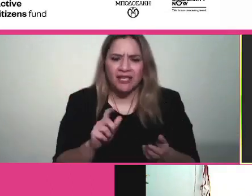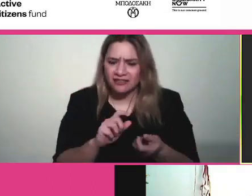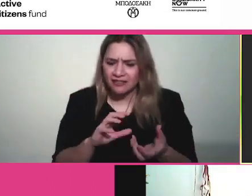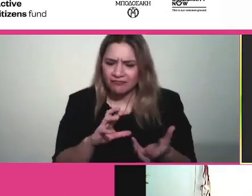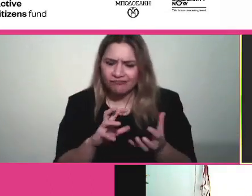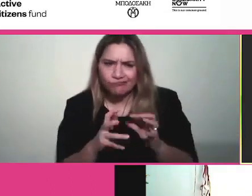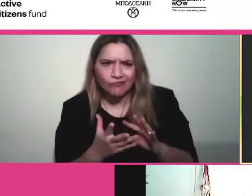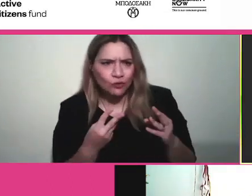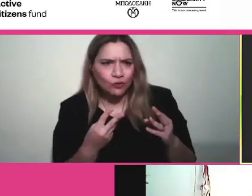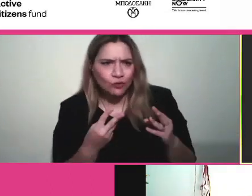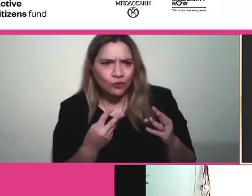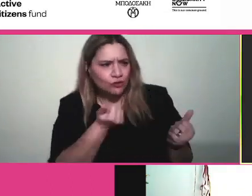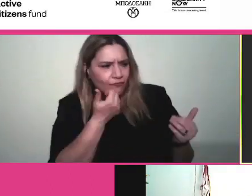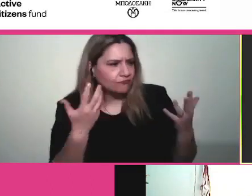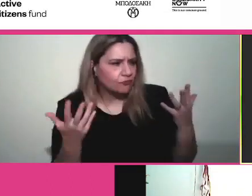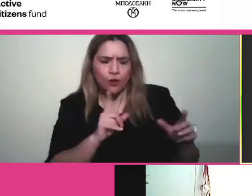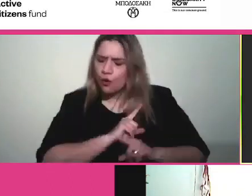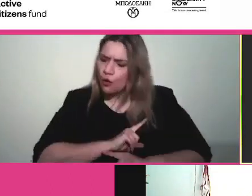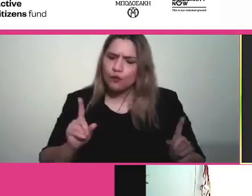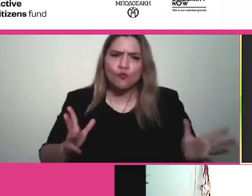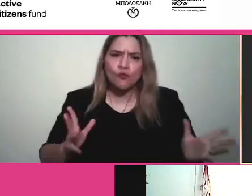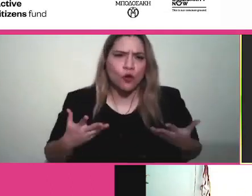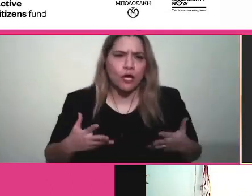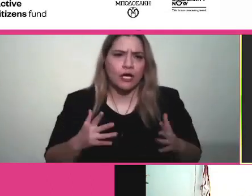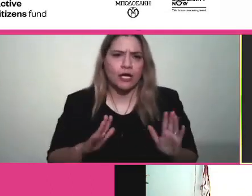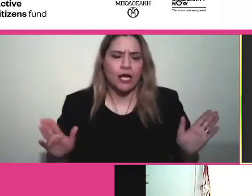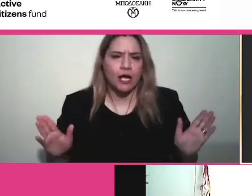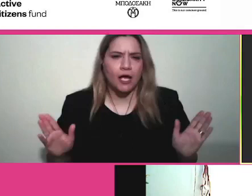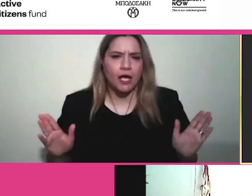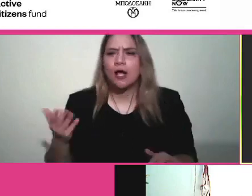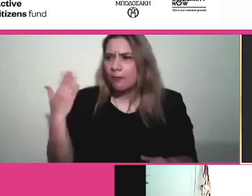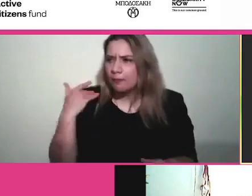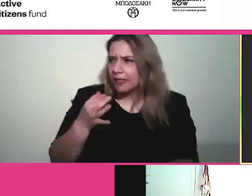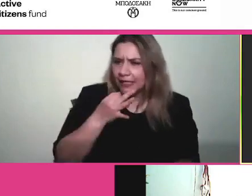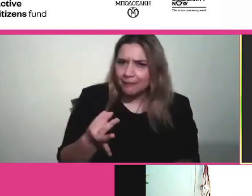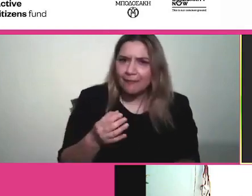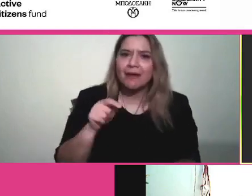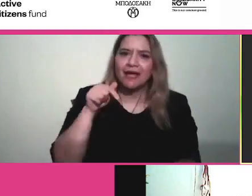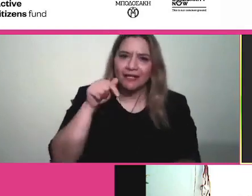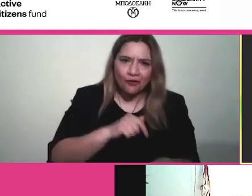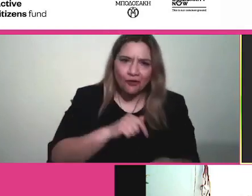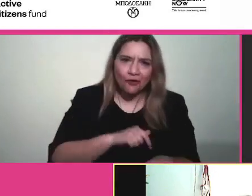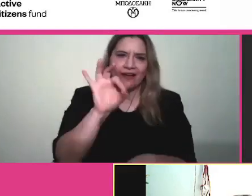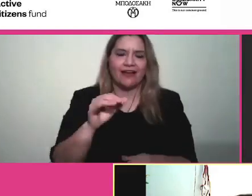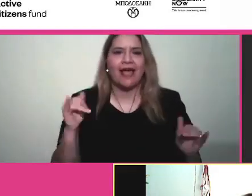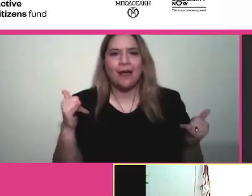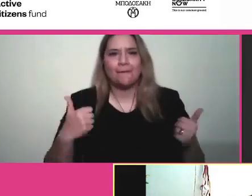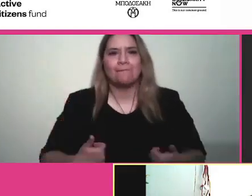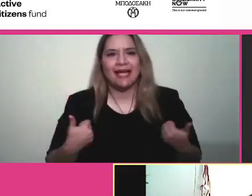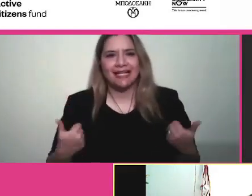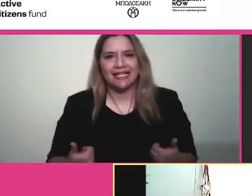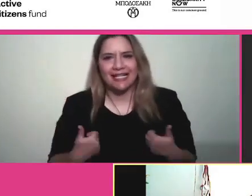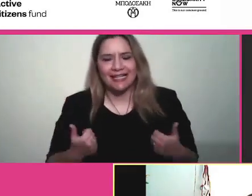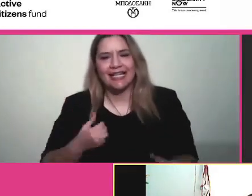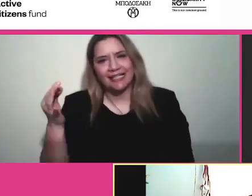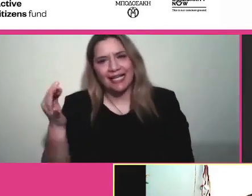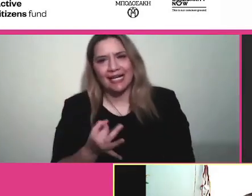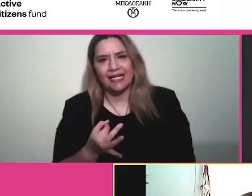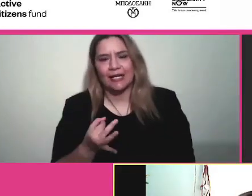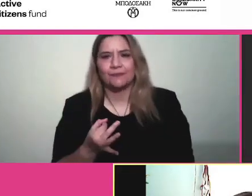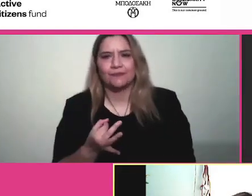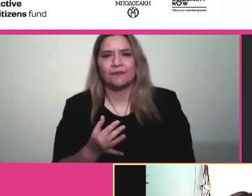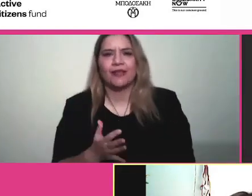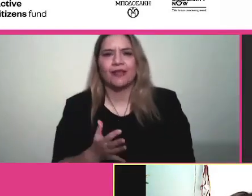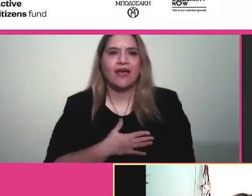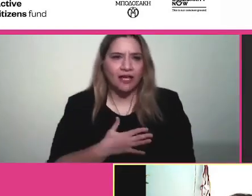δόθηκε. Οπότε, όπως λέει και ο Νικόλος Τζαβάρας, πάμε για παιχνίδι. Τέλεια. Αλεξάνδρα